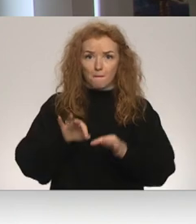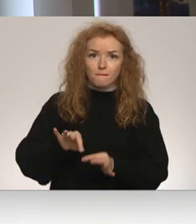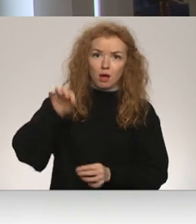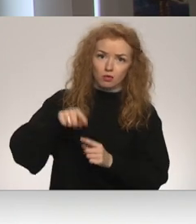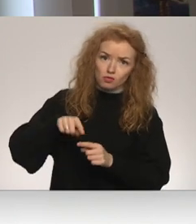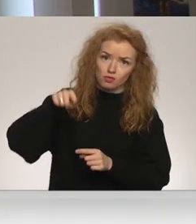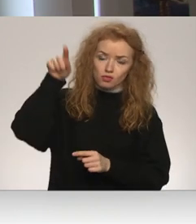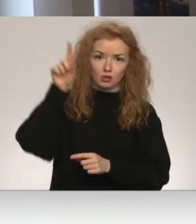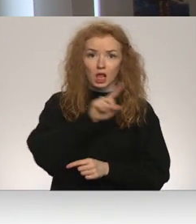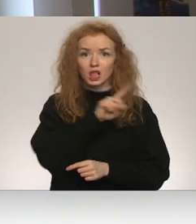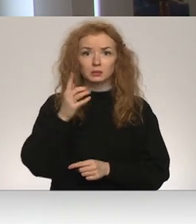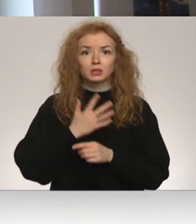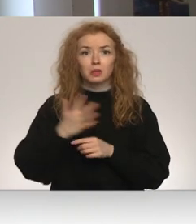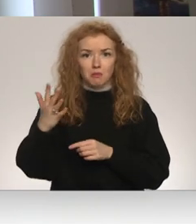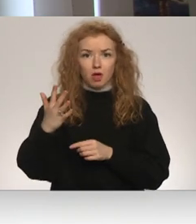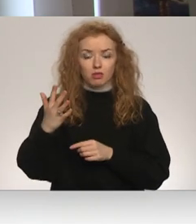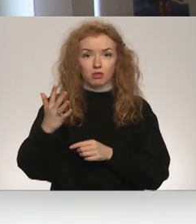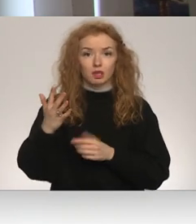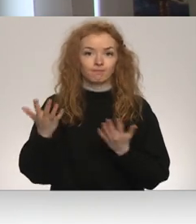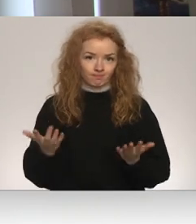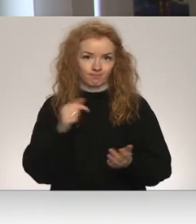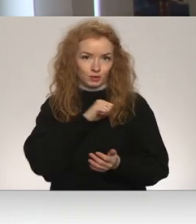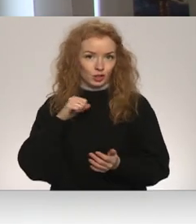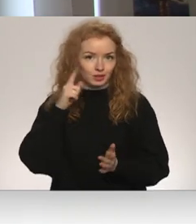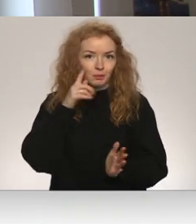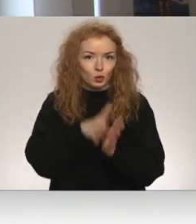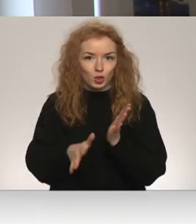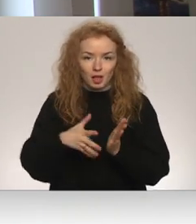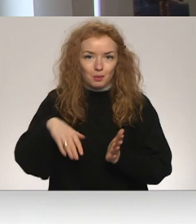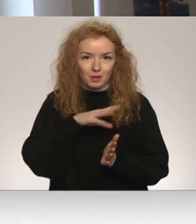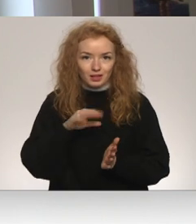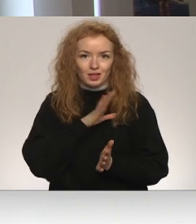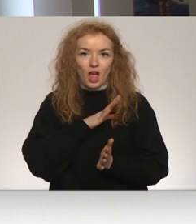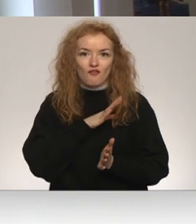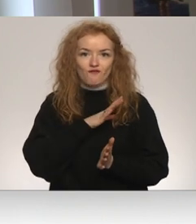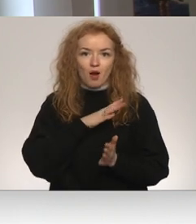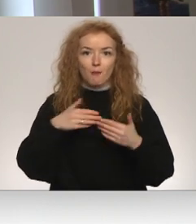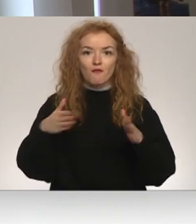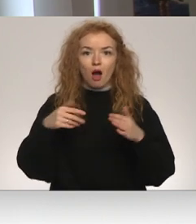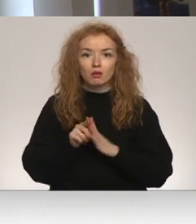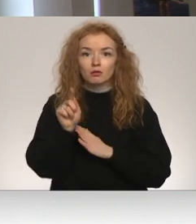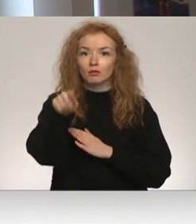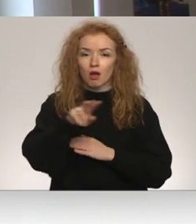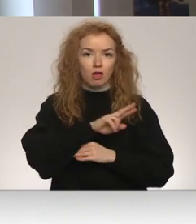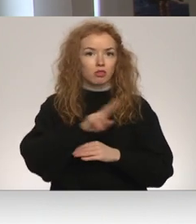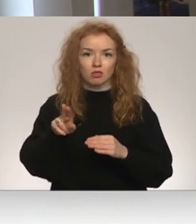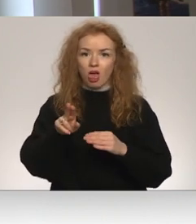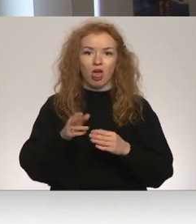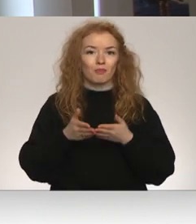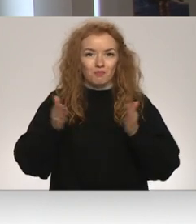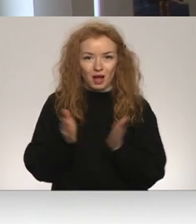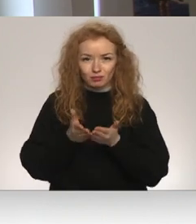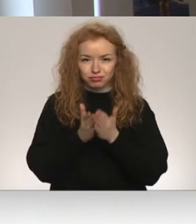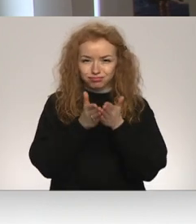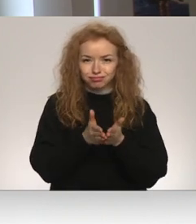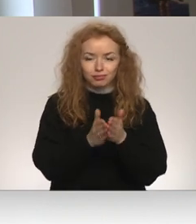sasniedz līdz 5 metriem viļņa augstums, tagad stādoties priekšā, vai ne? Mēs nevaram iziet aiz ostas vārtiem, ne ar loču kuteriem, ne izsēdināt